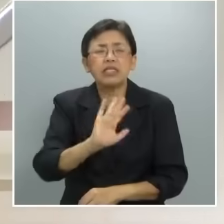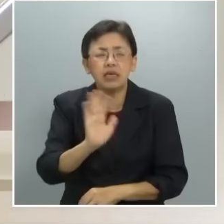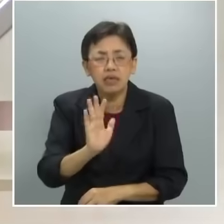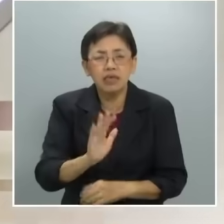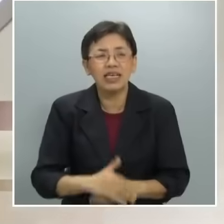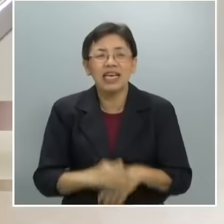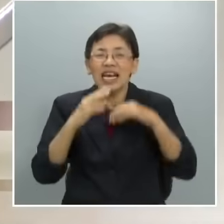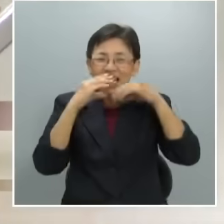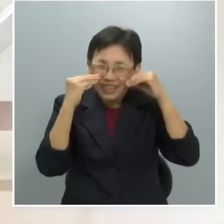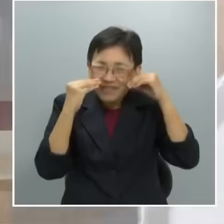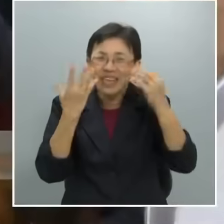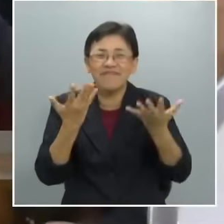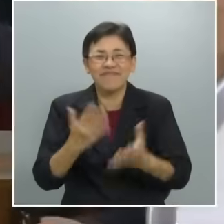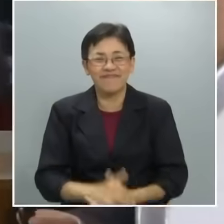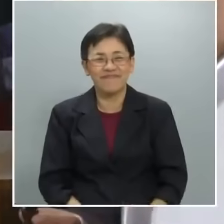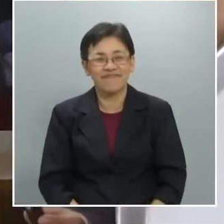นี่แหละ